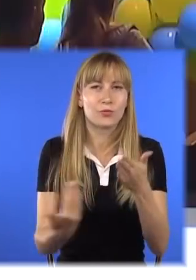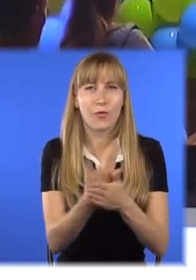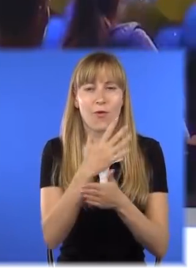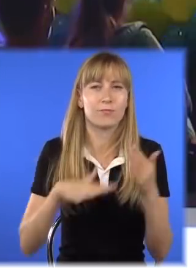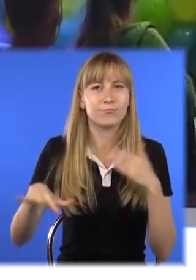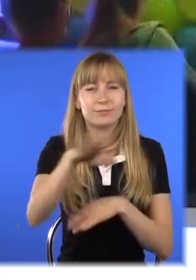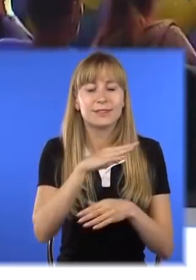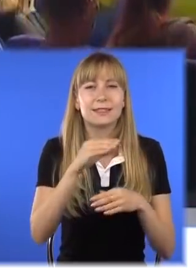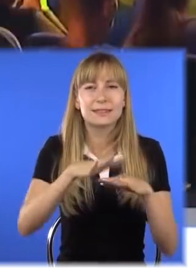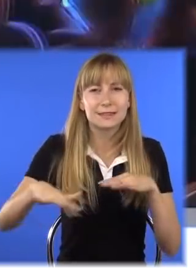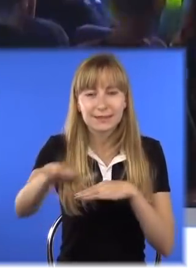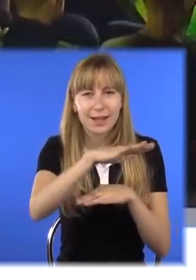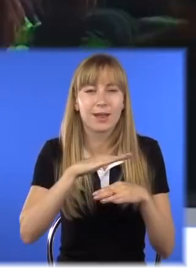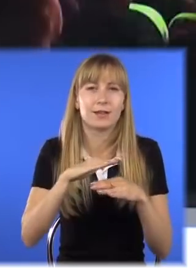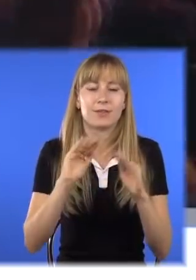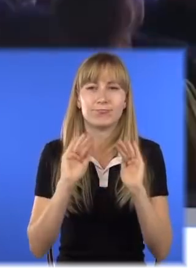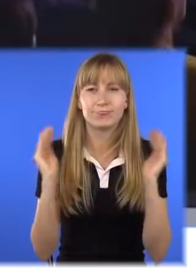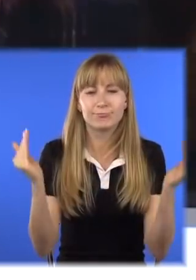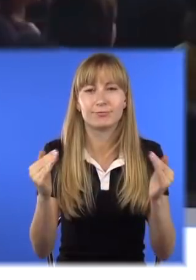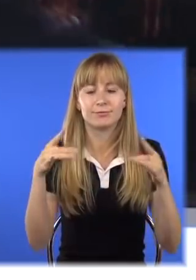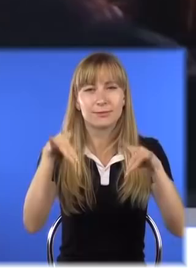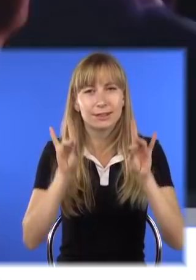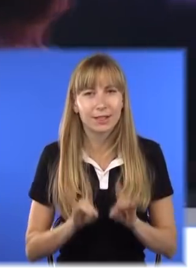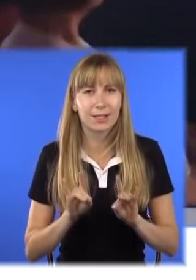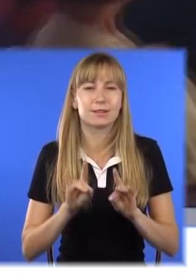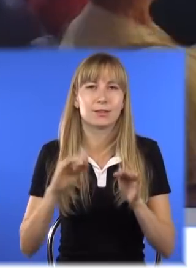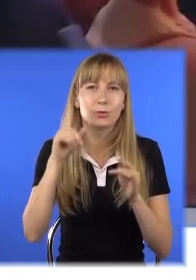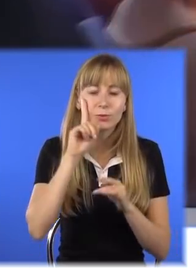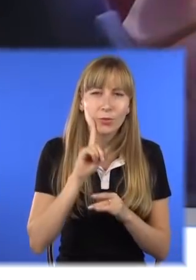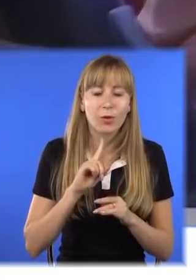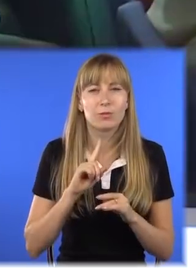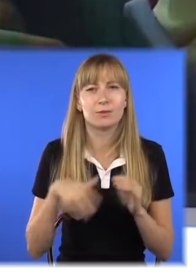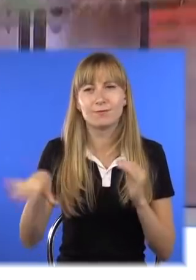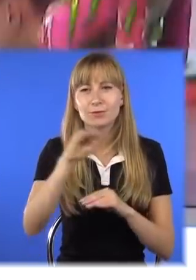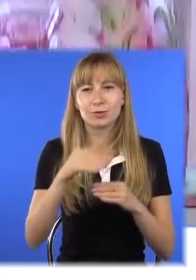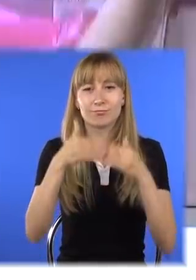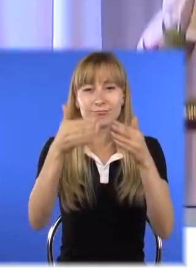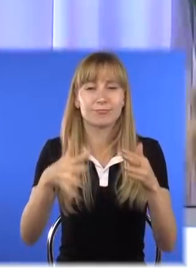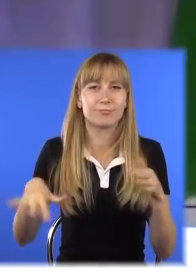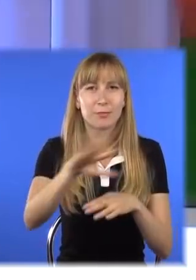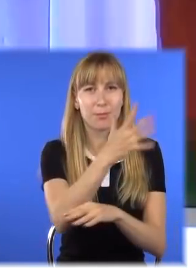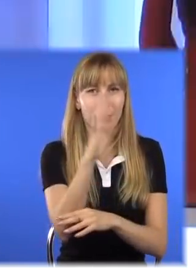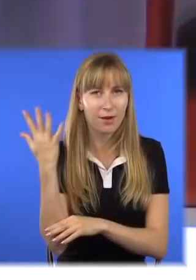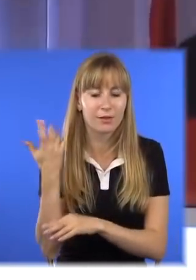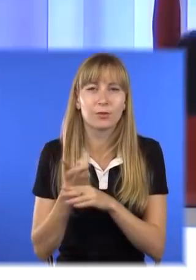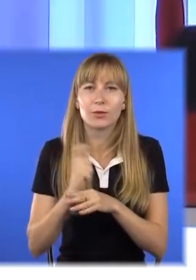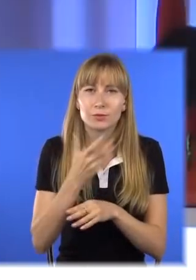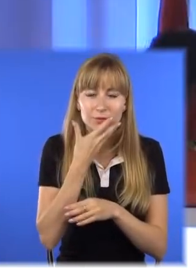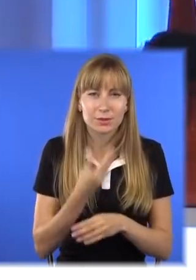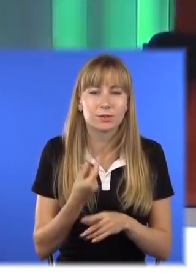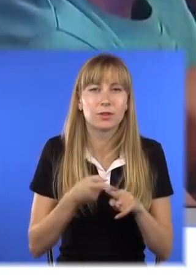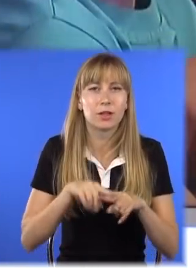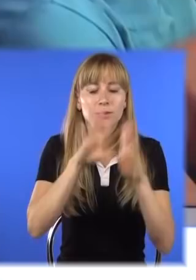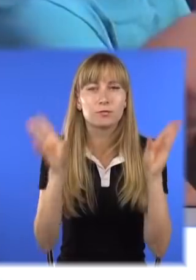крісла, освітлення і європейський сквер ззовні. Все це стало можливим завдяки масштабному проєкту криворізького нардепа